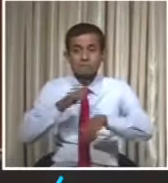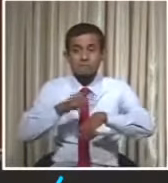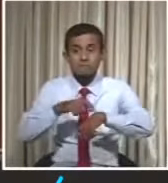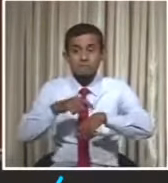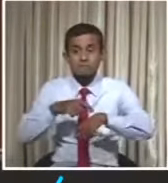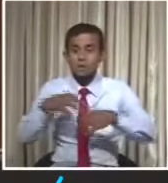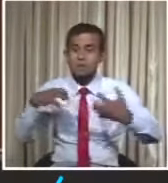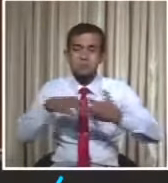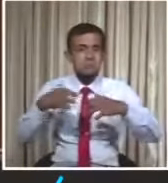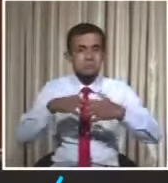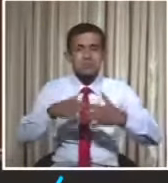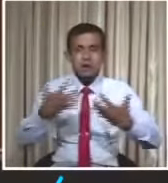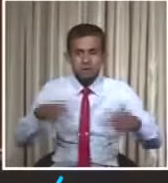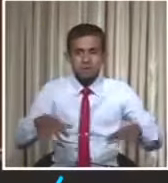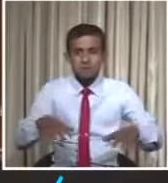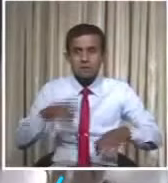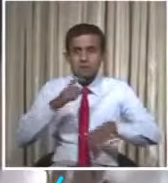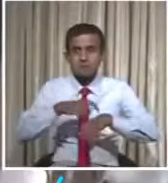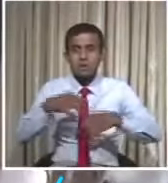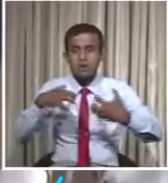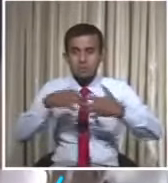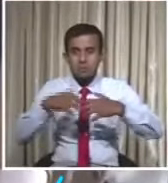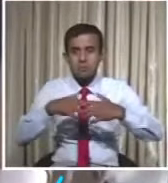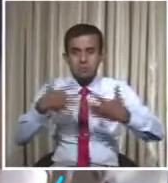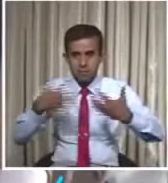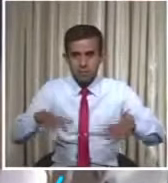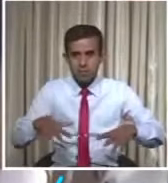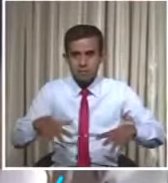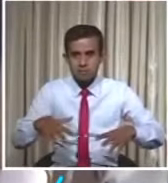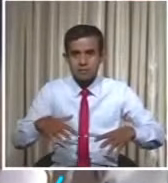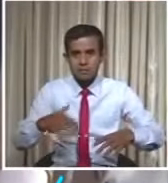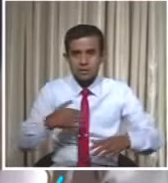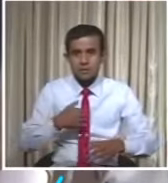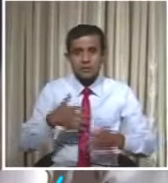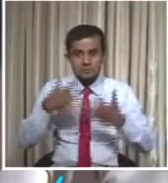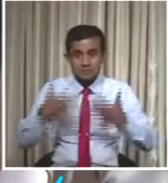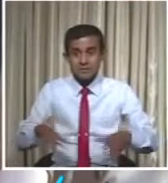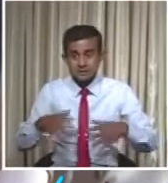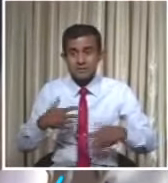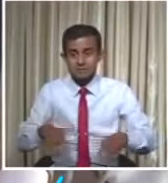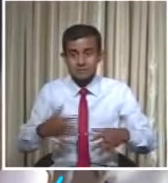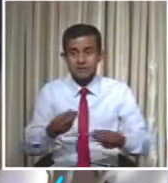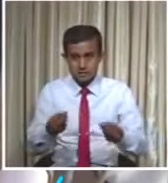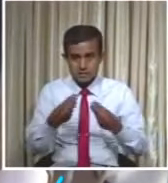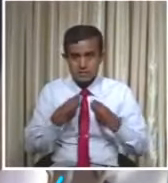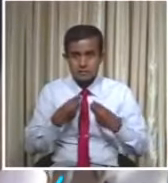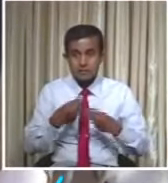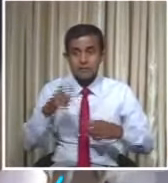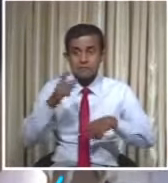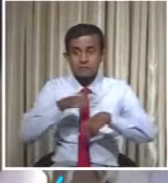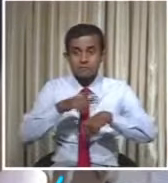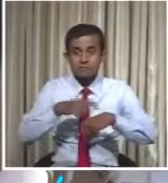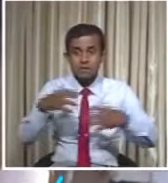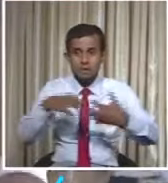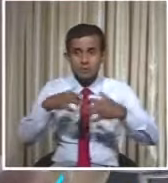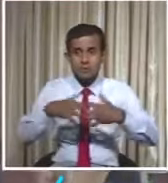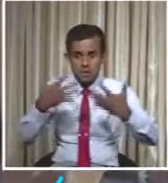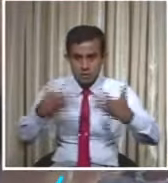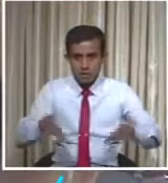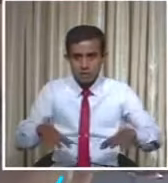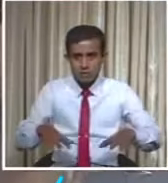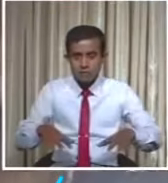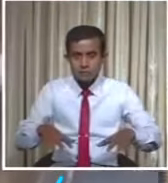संबंध अर्बुदिया बेलाव संबंध अर्बुदे अतिवेला मत मेक इवरकर कथानायक तुमने बेलाव संबंध अर्बुदे अति